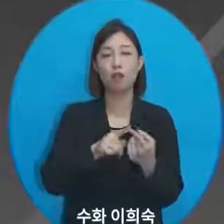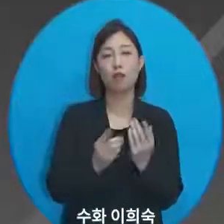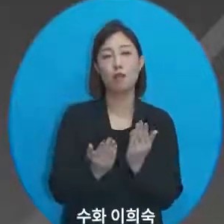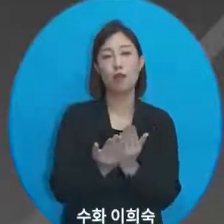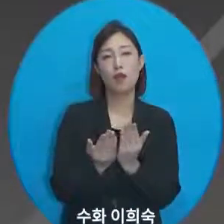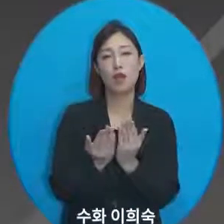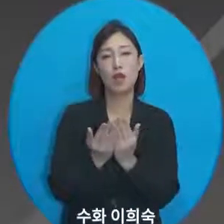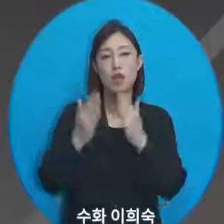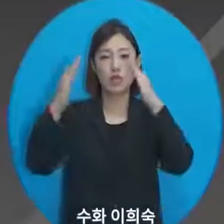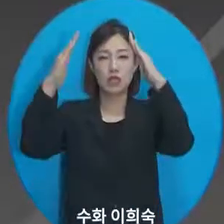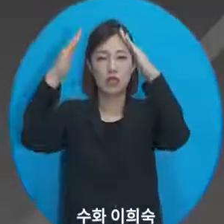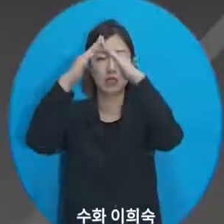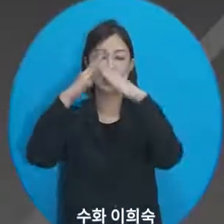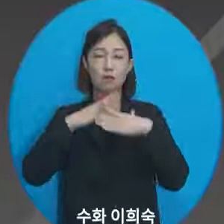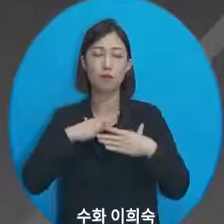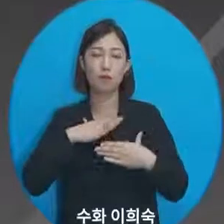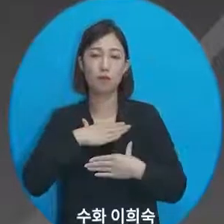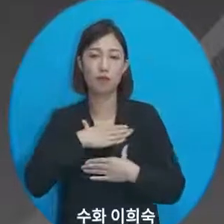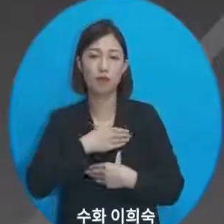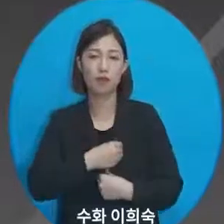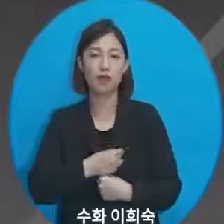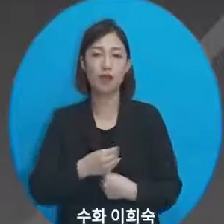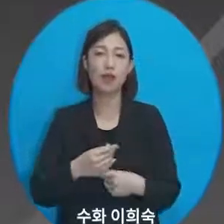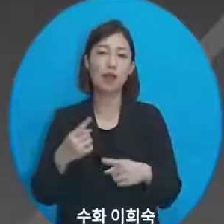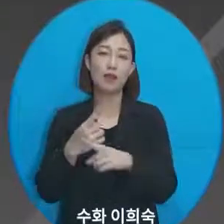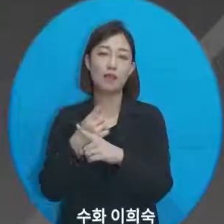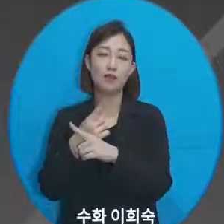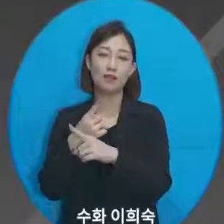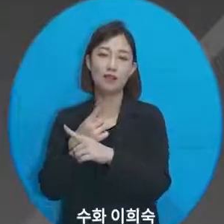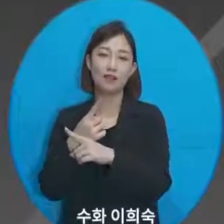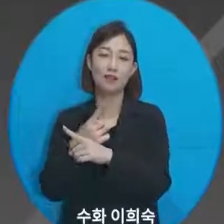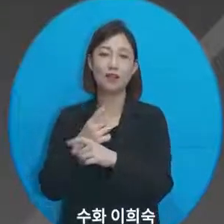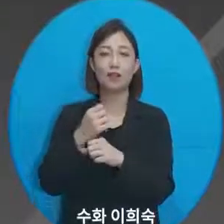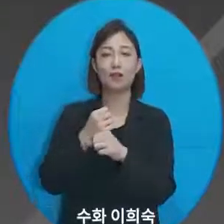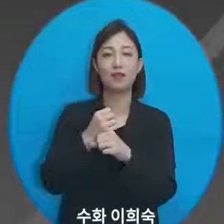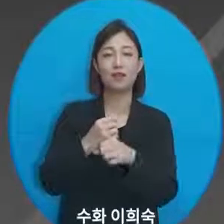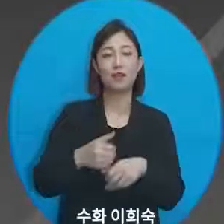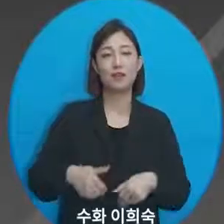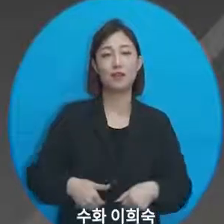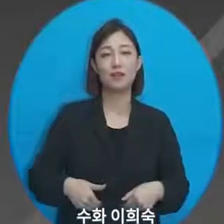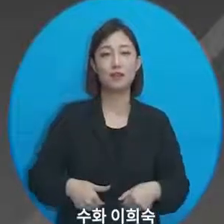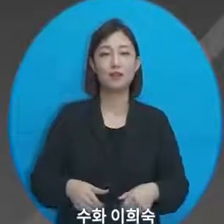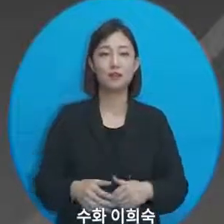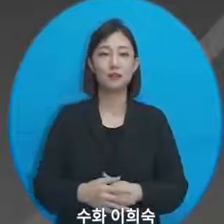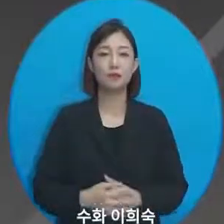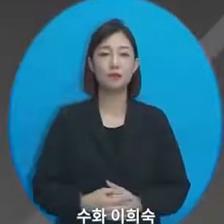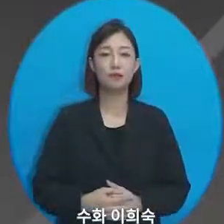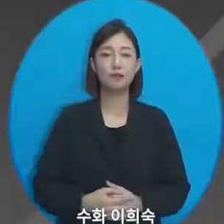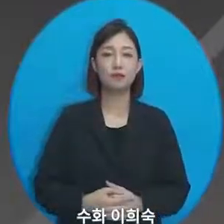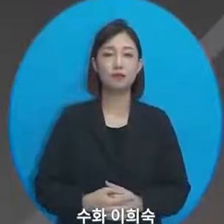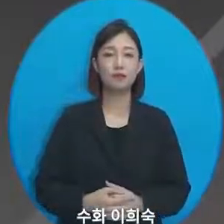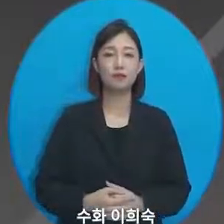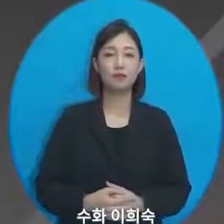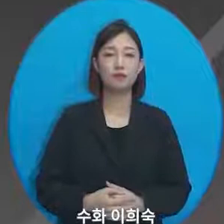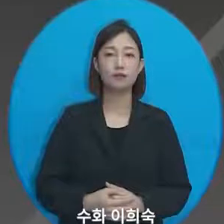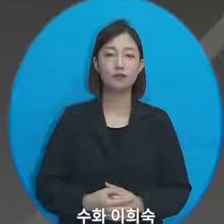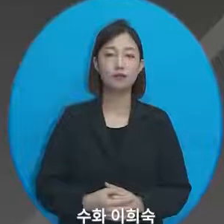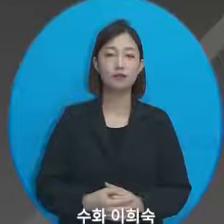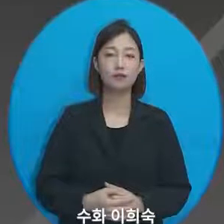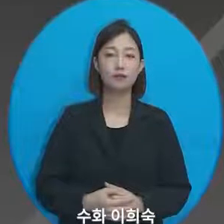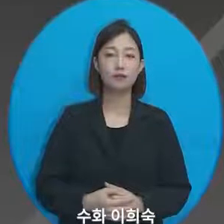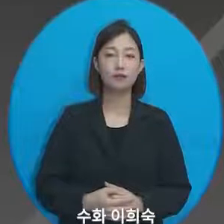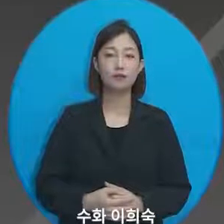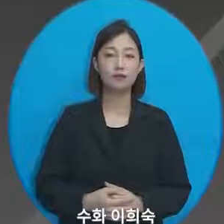하면 안전하고 편리한 주거 공간으로 만들어낼 것인가에 초점이 모아져 있습니다. 그러한